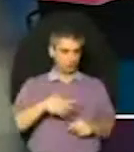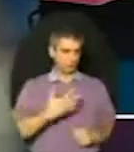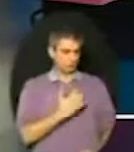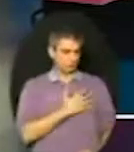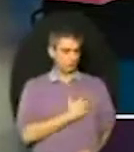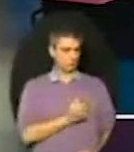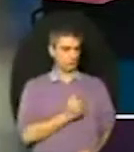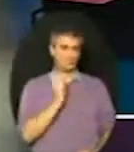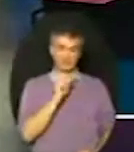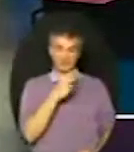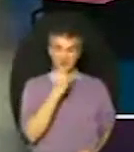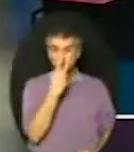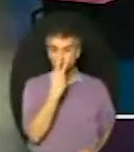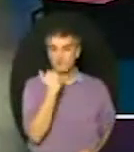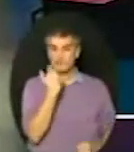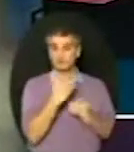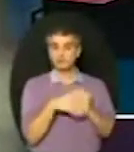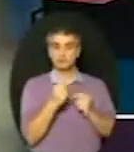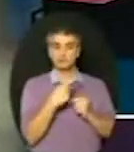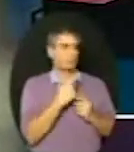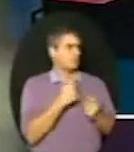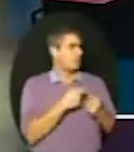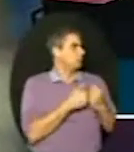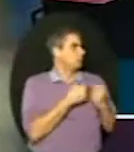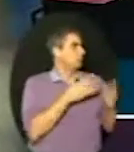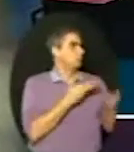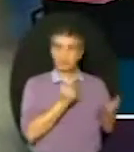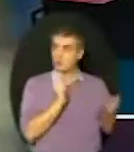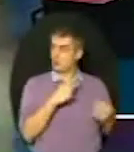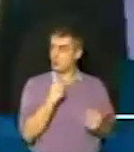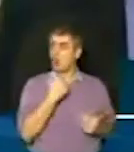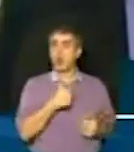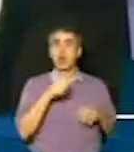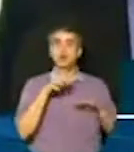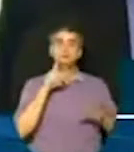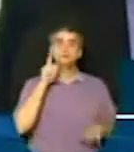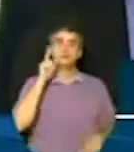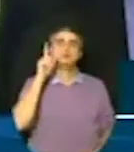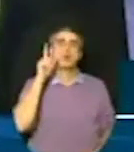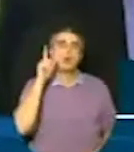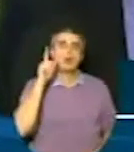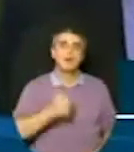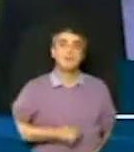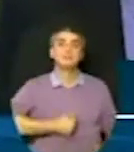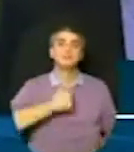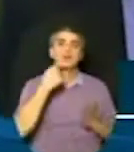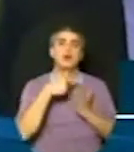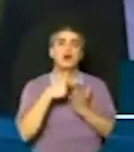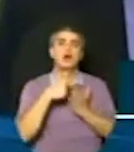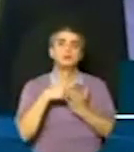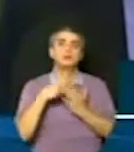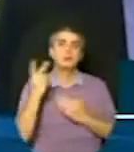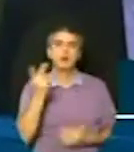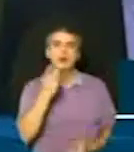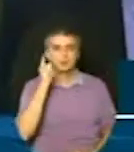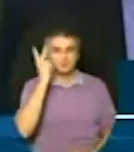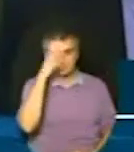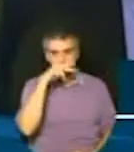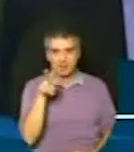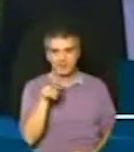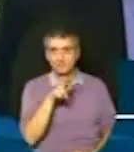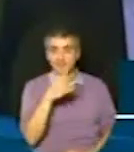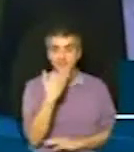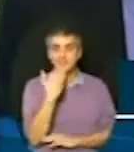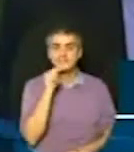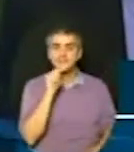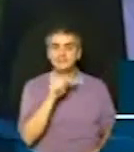העוז לבוא שבועיים לפני סוף השנה ולהגיד את הדבר הזה. ראש הממשלה ושר האוצר חייבים להבין